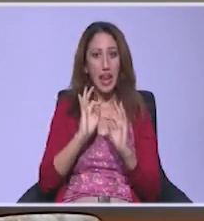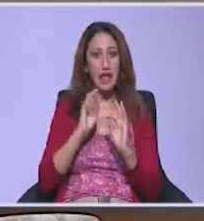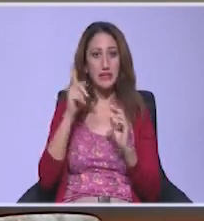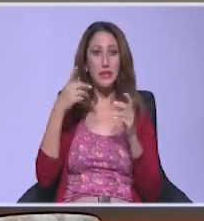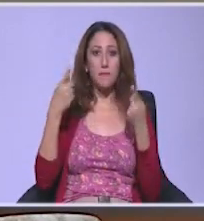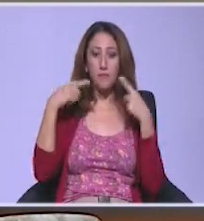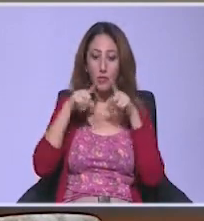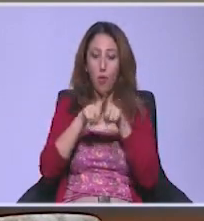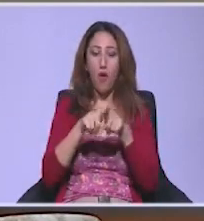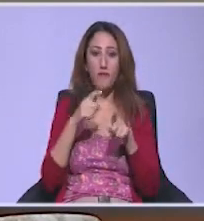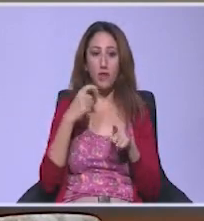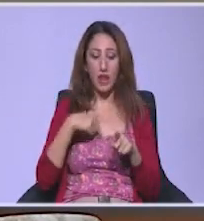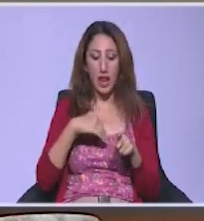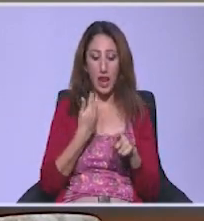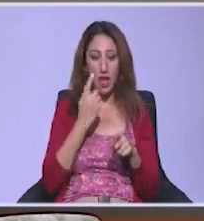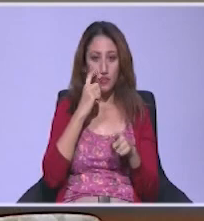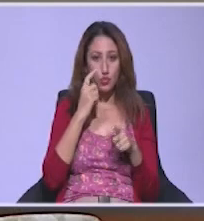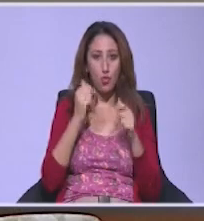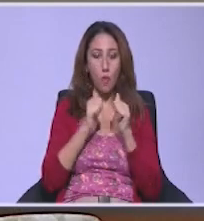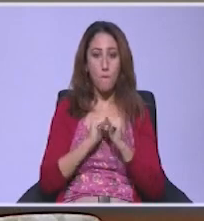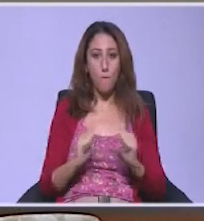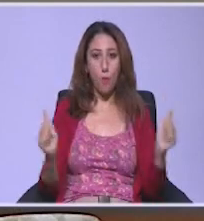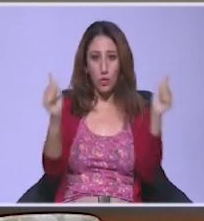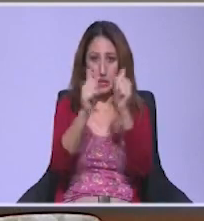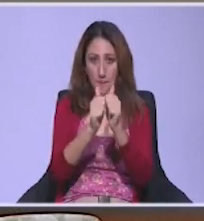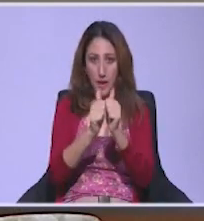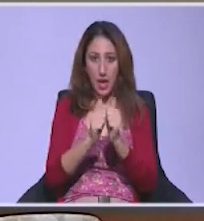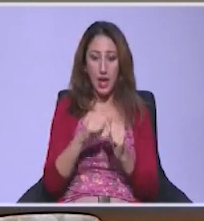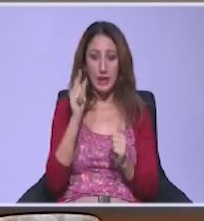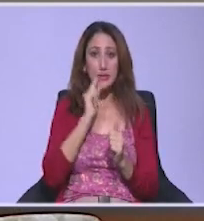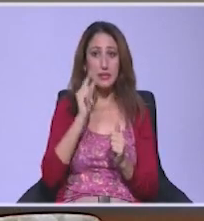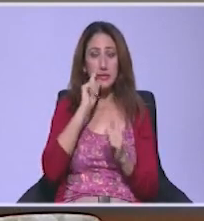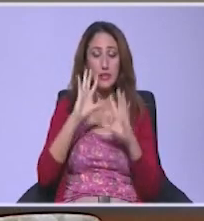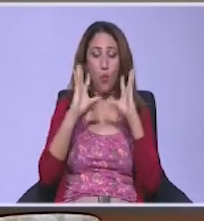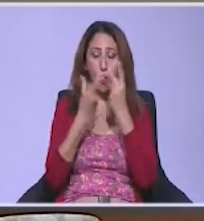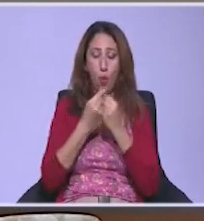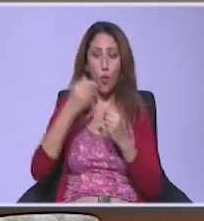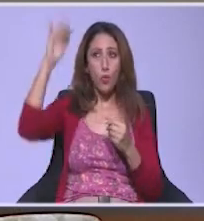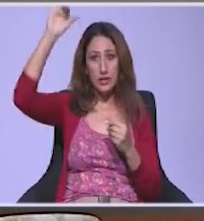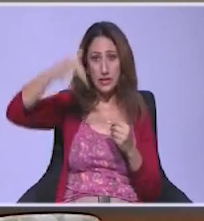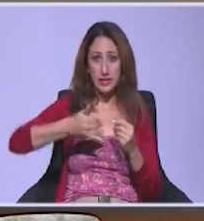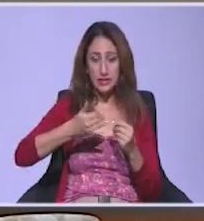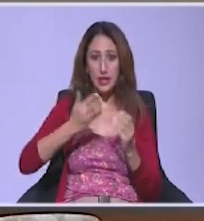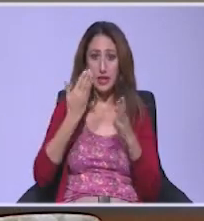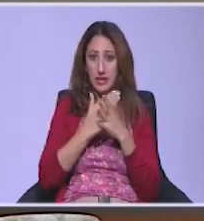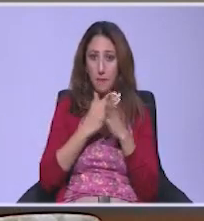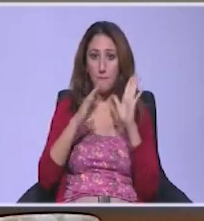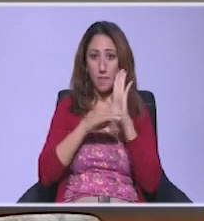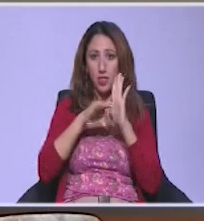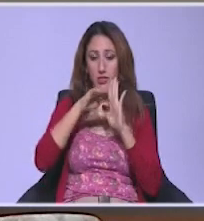مع نفسه مع مجتمعه. كل الأديان نزلت علشان تنظم